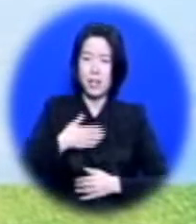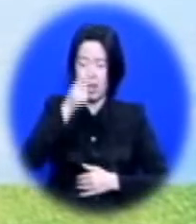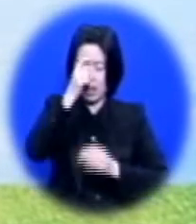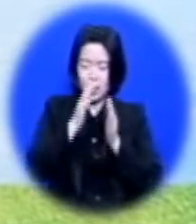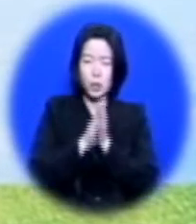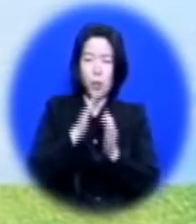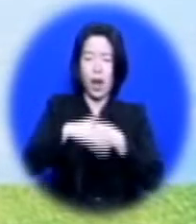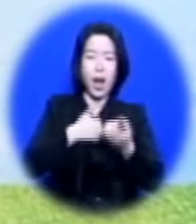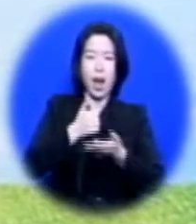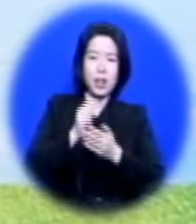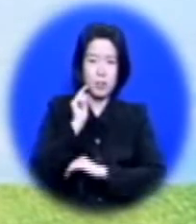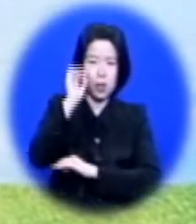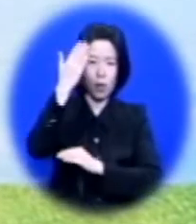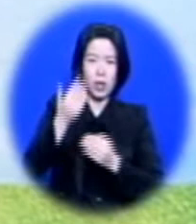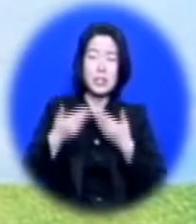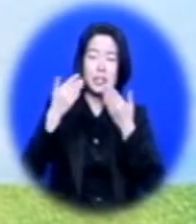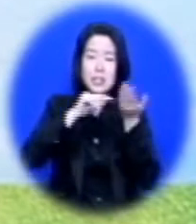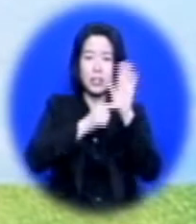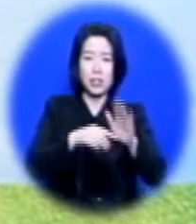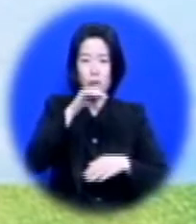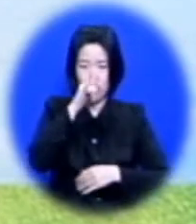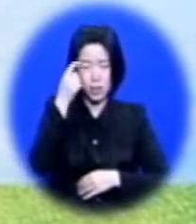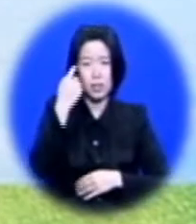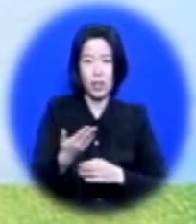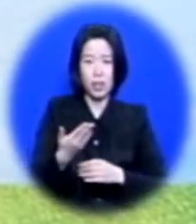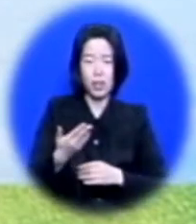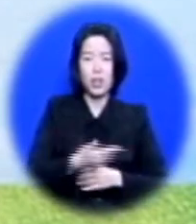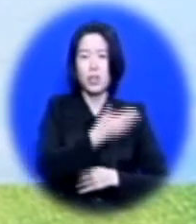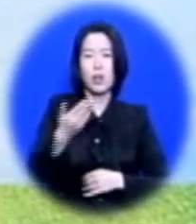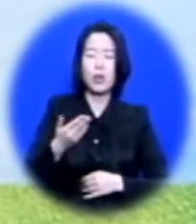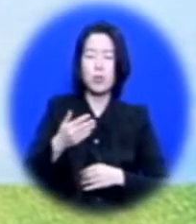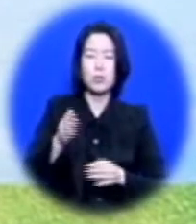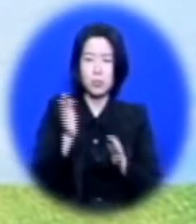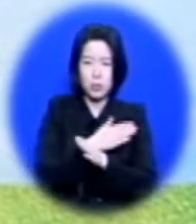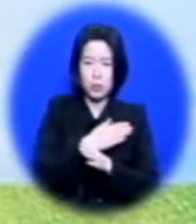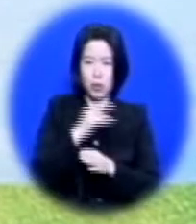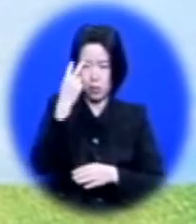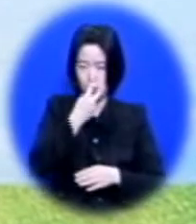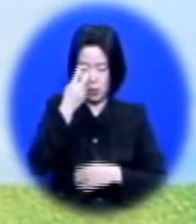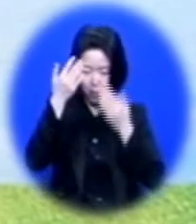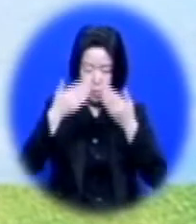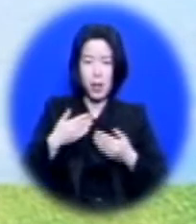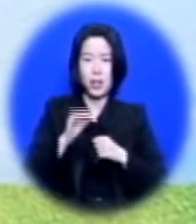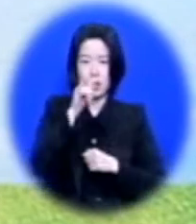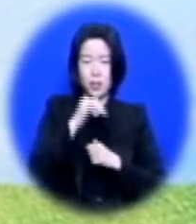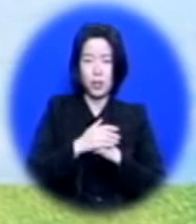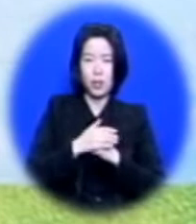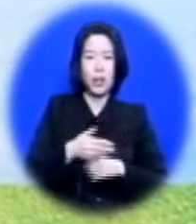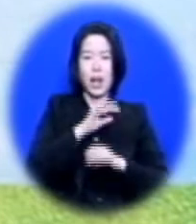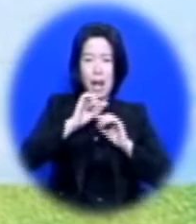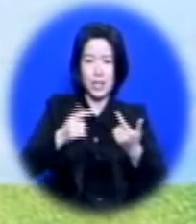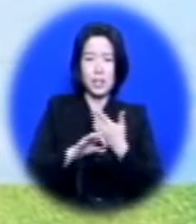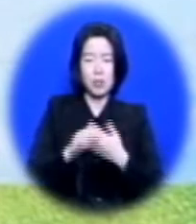하나님의 영광을 드러내고 있는가 여러분들도 납 와이드 만약에 그게 아니라고 한다면 여러분이 진짜 새벽을